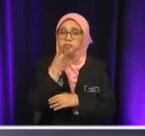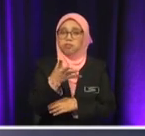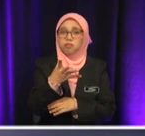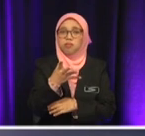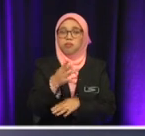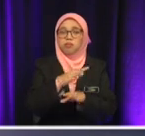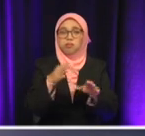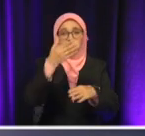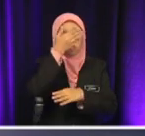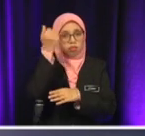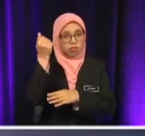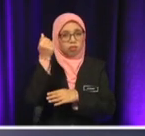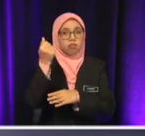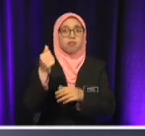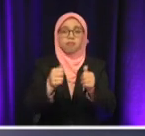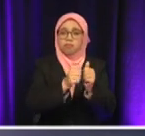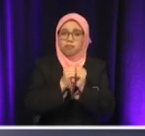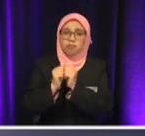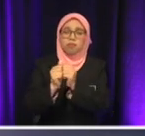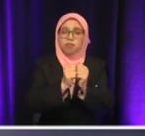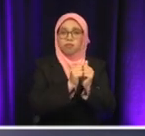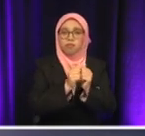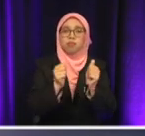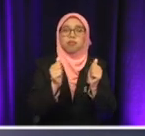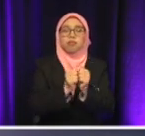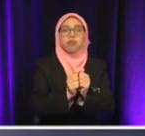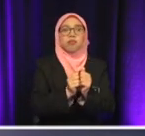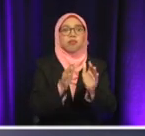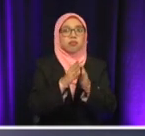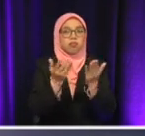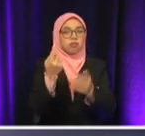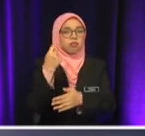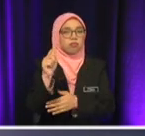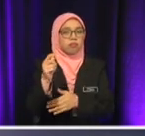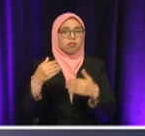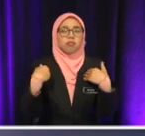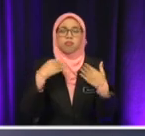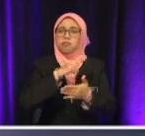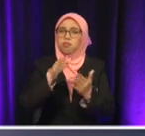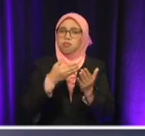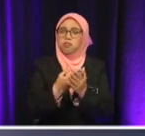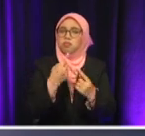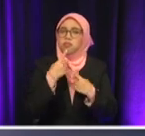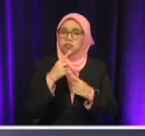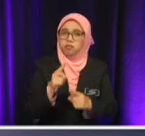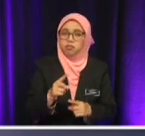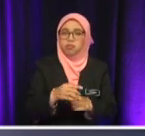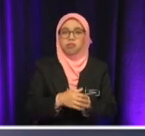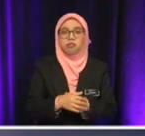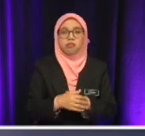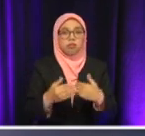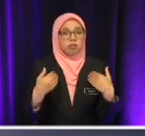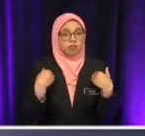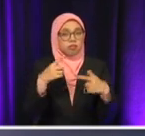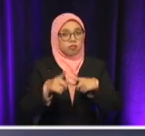karib kita, kerana di situ ada semua jawapan yang kita perlukan untuk menjawab kertas SPM. Dan juga kita jadikan kalau ada